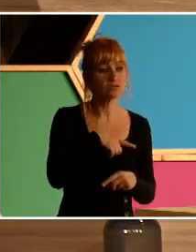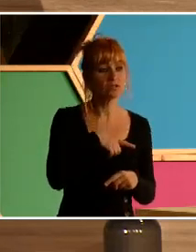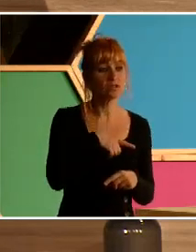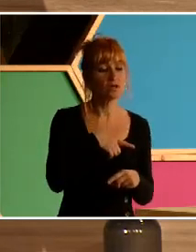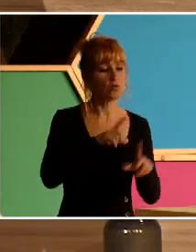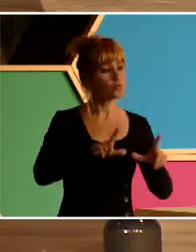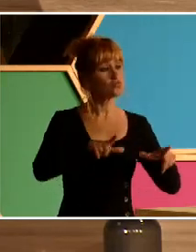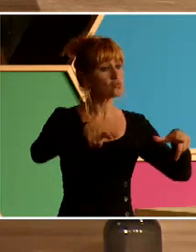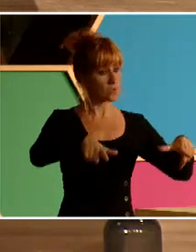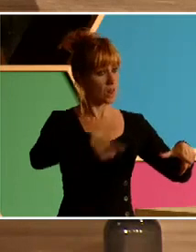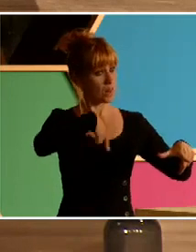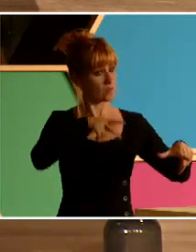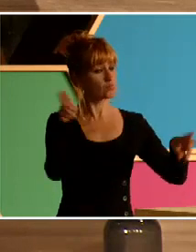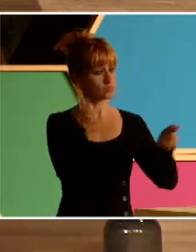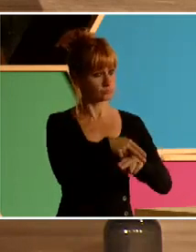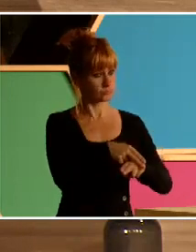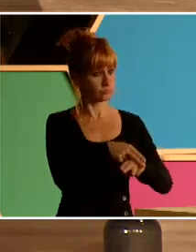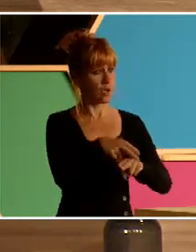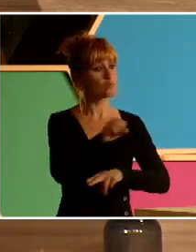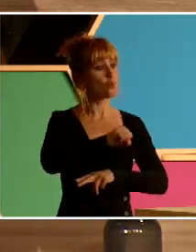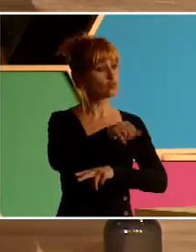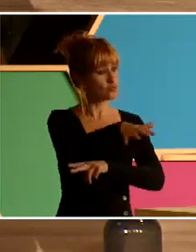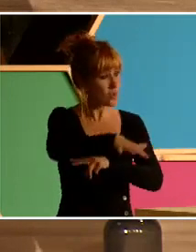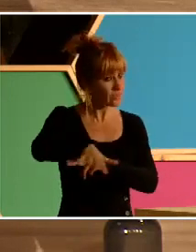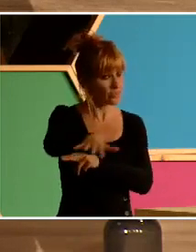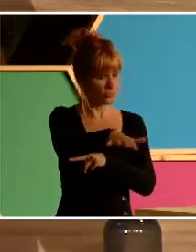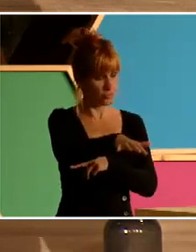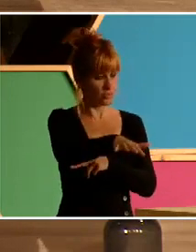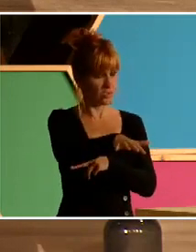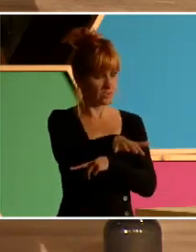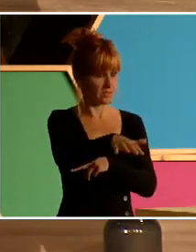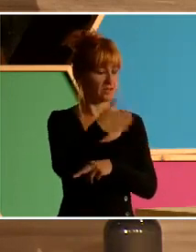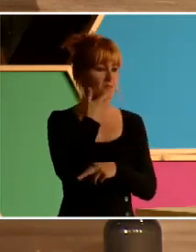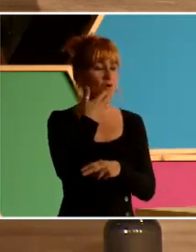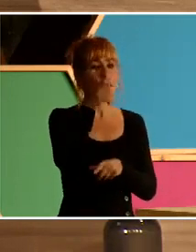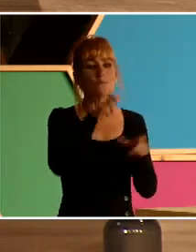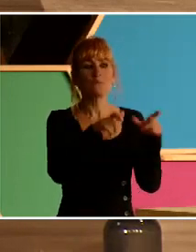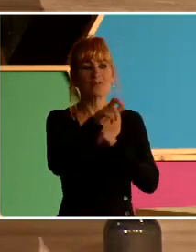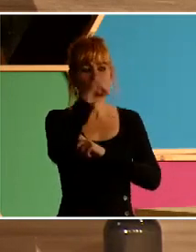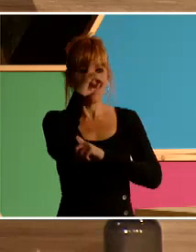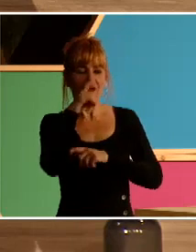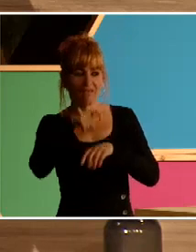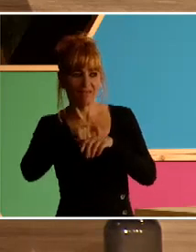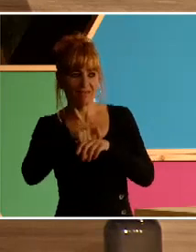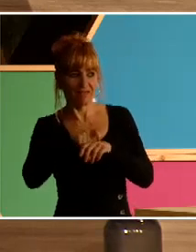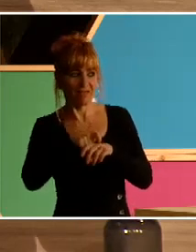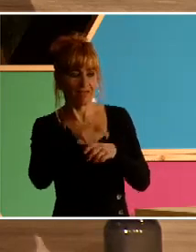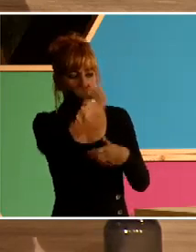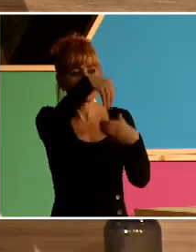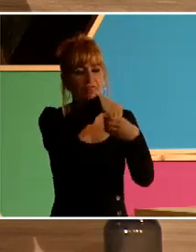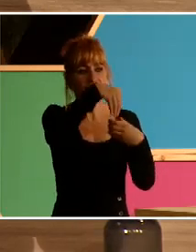local que estava a Montjuïc, on els nostàlgics del franquisme feien misses d'exaltació al